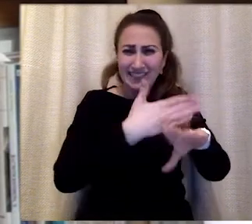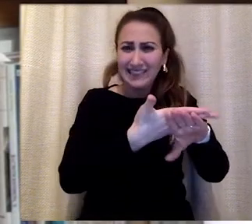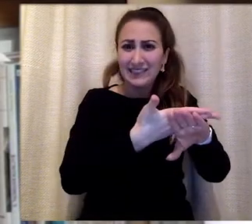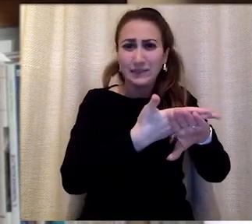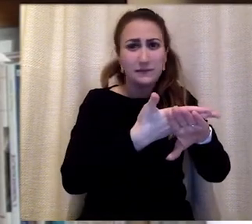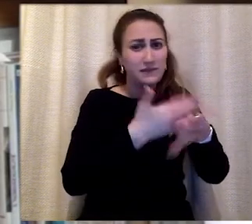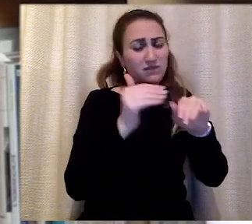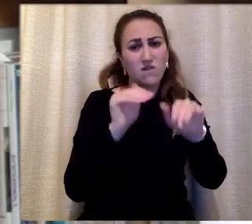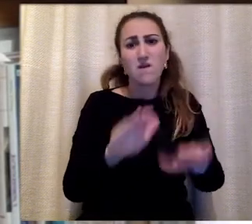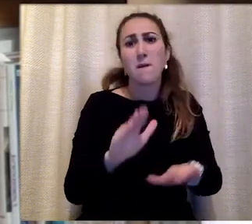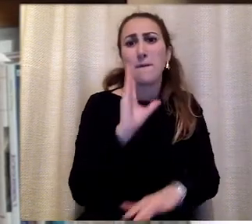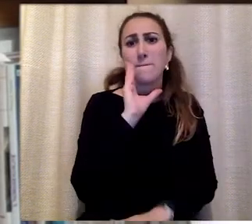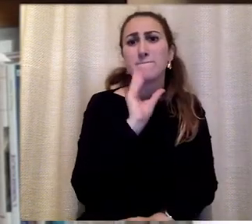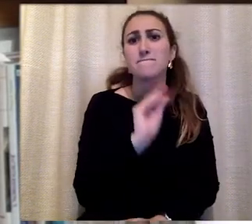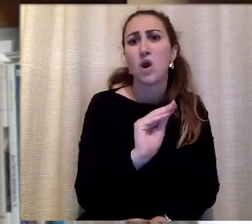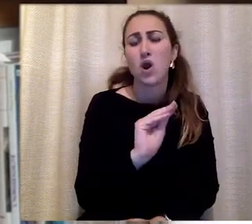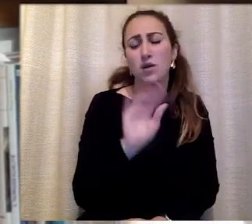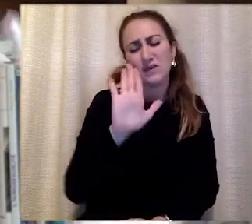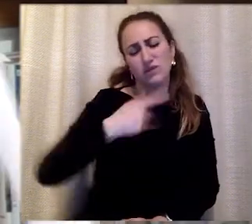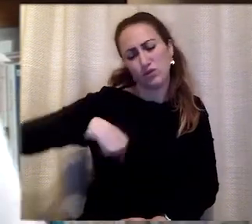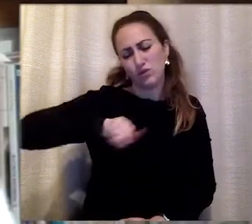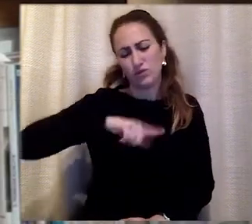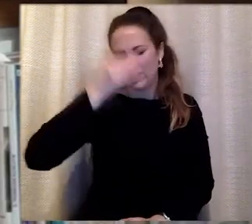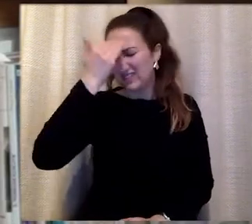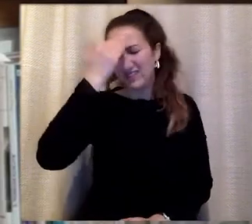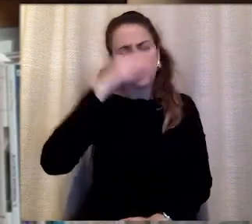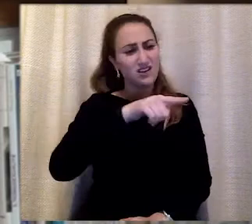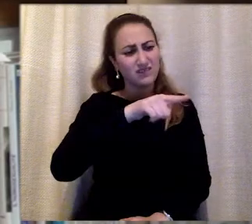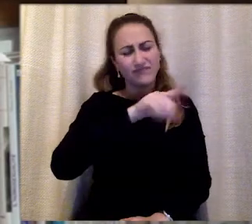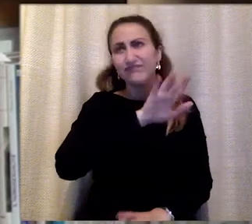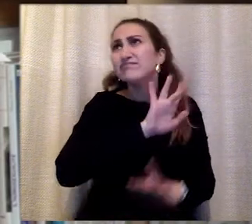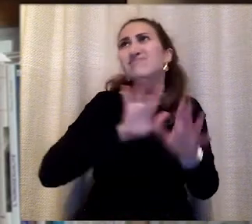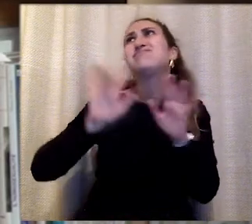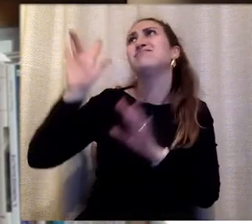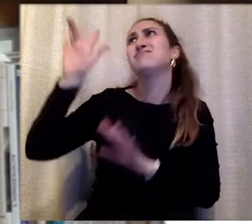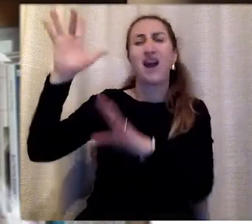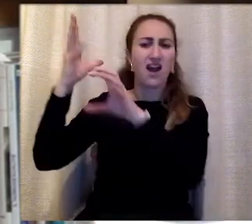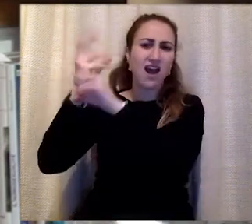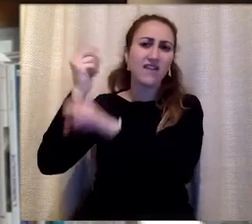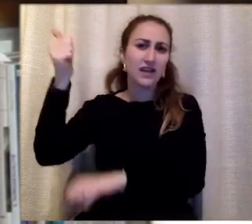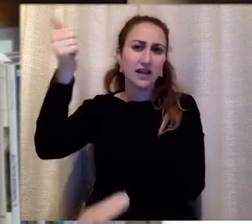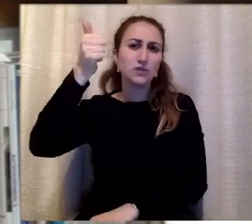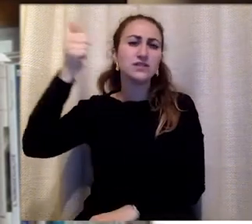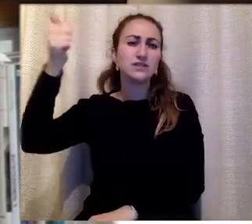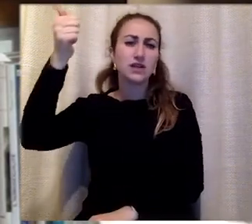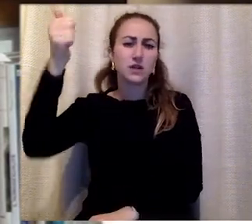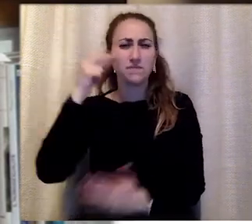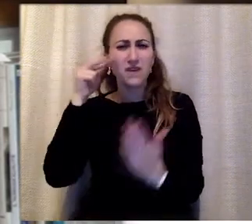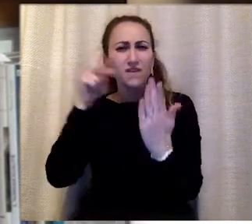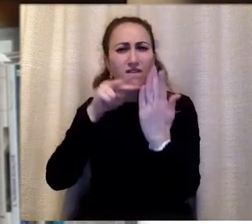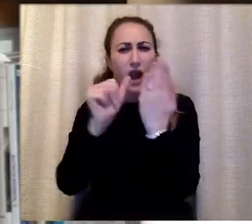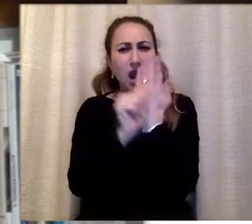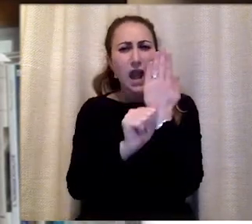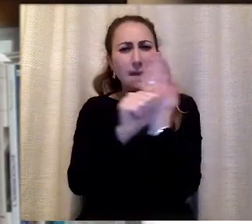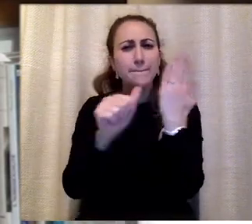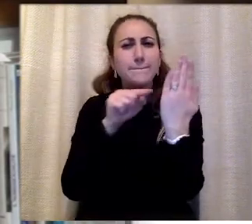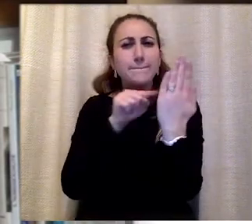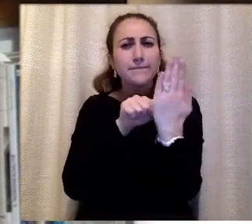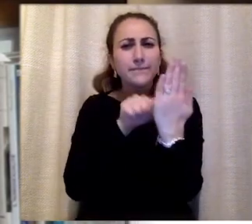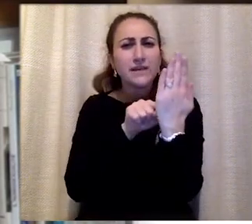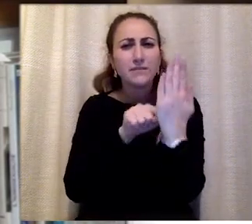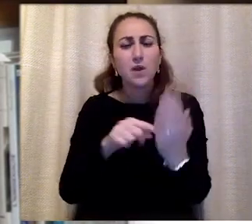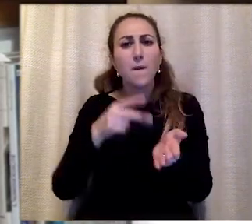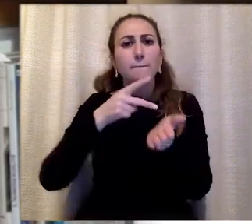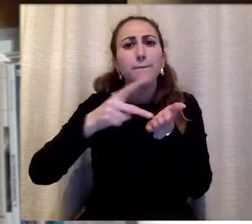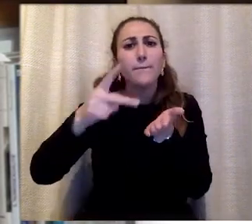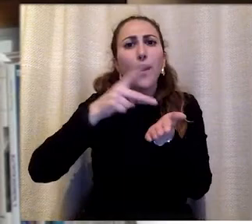consolation. Paul en parle d'ailleurs. Il dit dans ce passage que le Seigneur lui-même, un signal donné